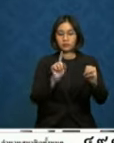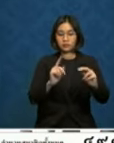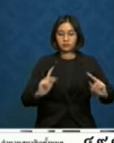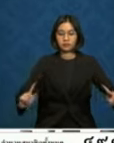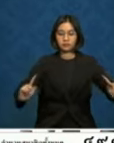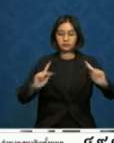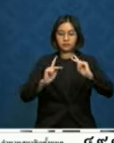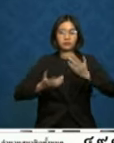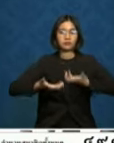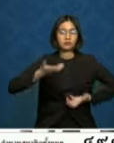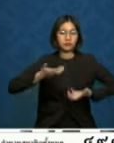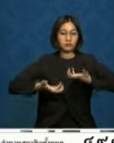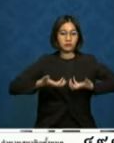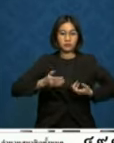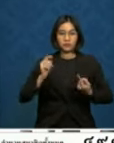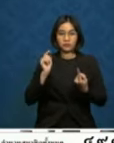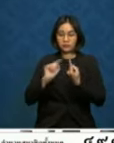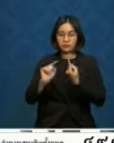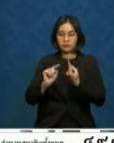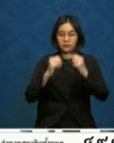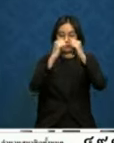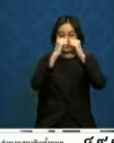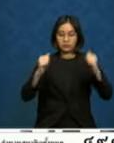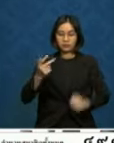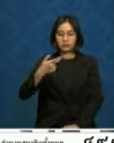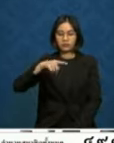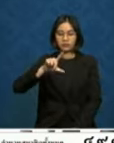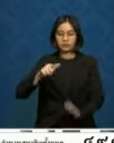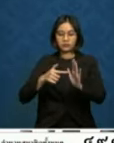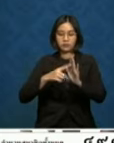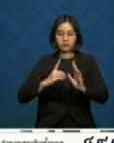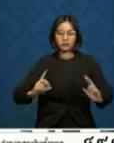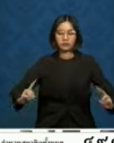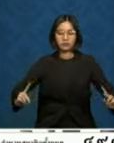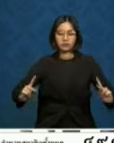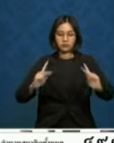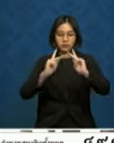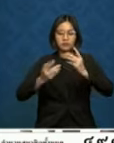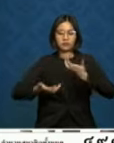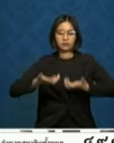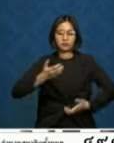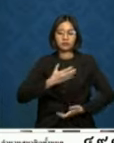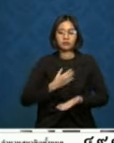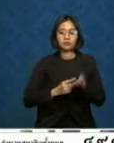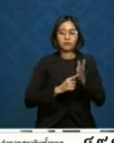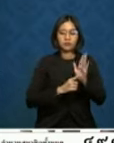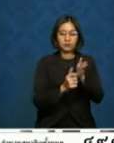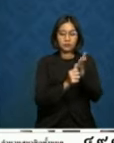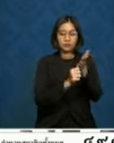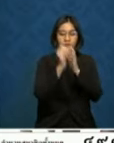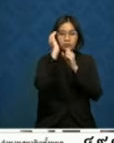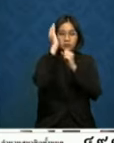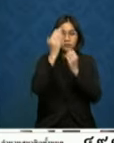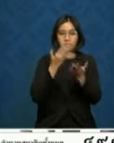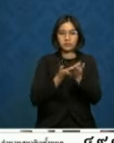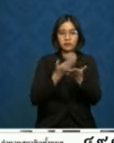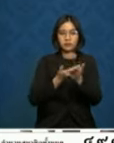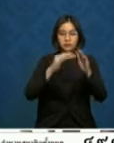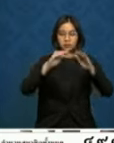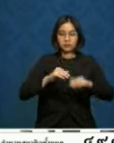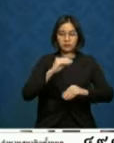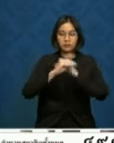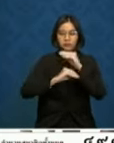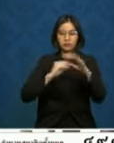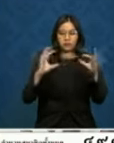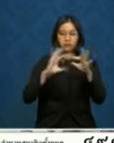วงยุติธรรมครับในส่วนของสำนักงานปลัดกระทรวงยุติธรรมผมขอเสนอแปรยติครับตัดงบประมาณโครงการด้